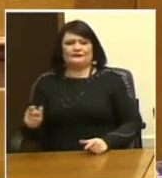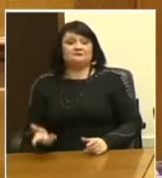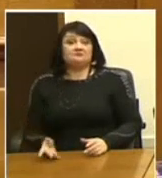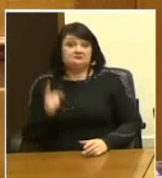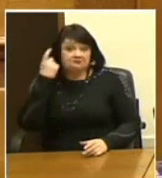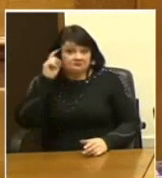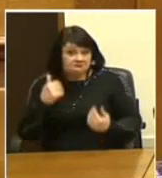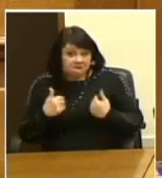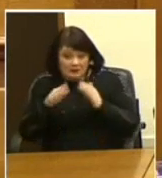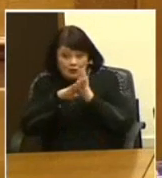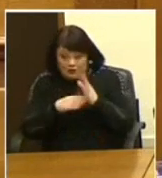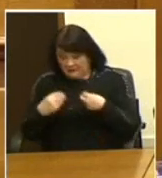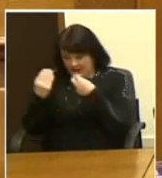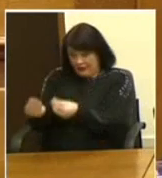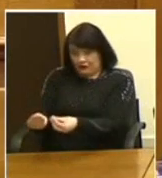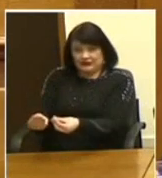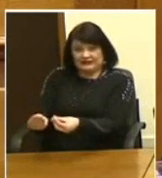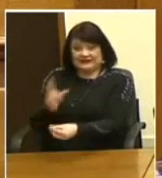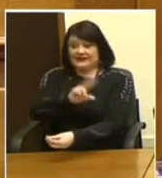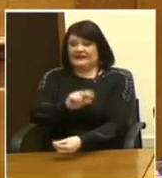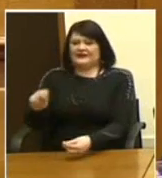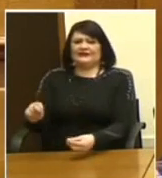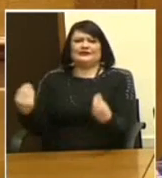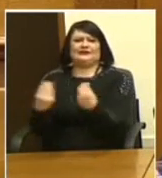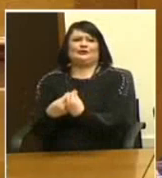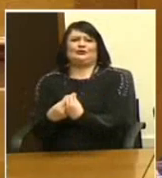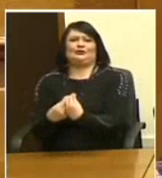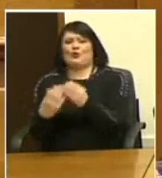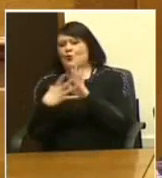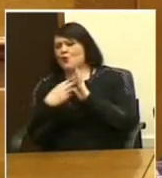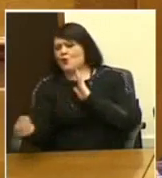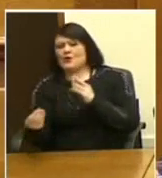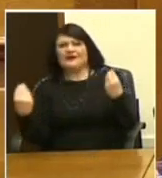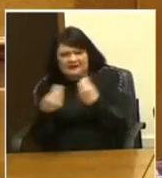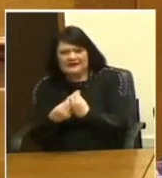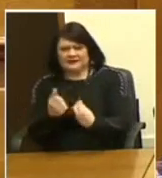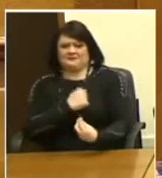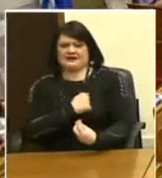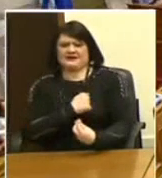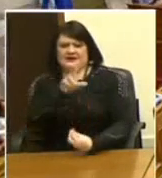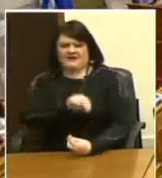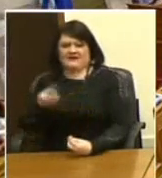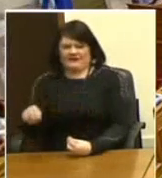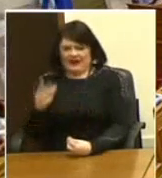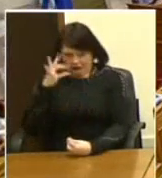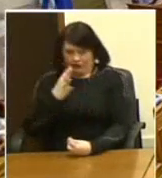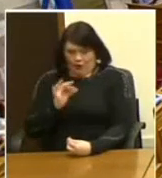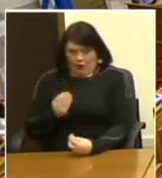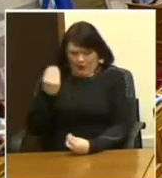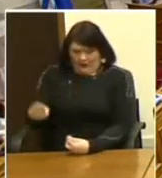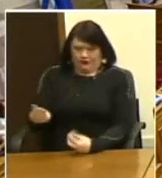το πρόγραμμά σας για να ταυτιστούν ακόμα περισσότερο, να το διαβάσουν και να ταυτιστούν ακόμα περισσότερο.